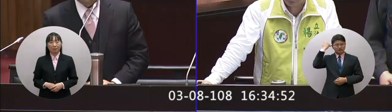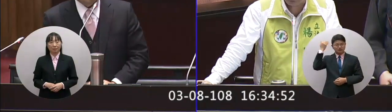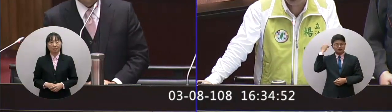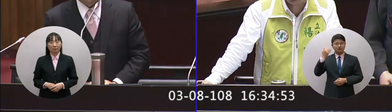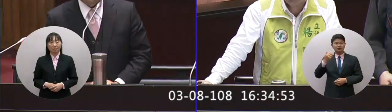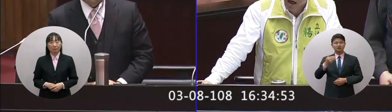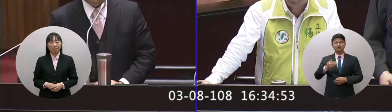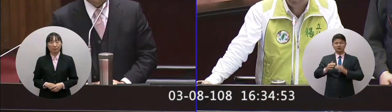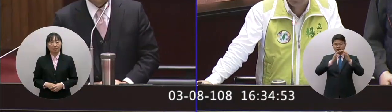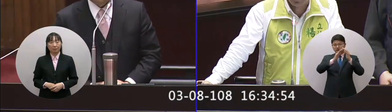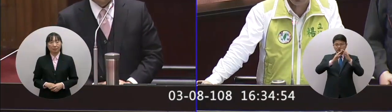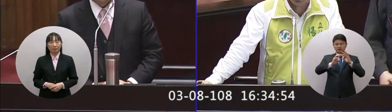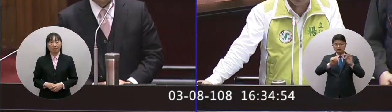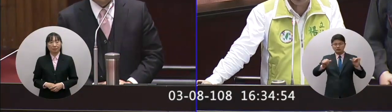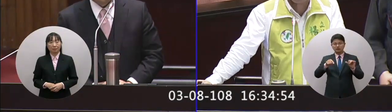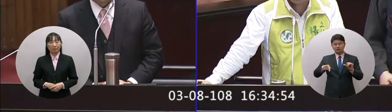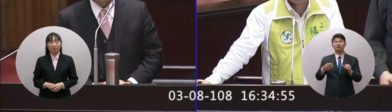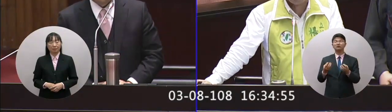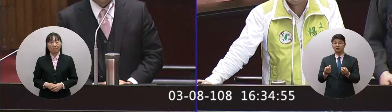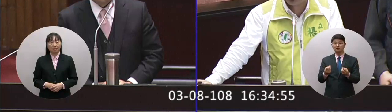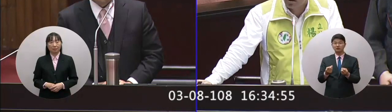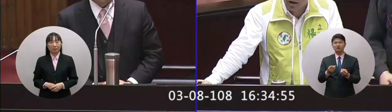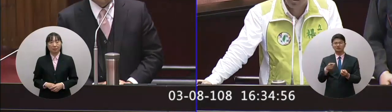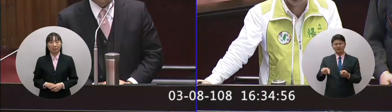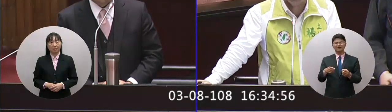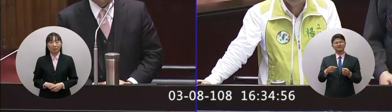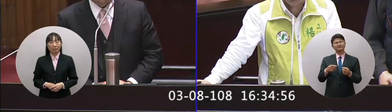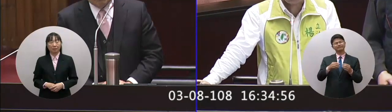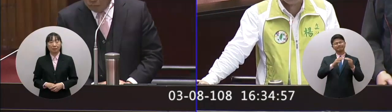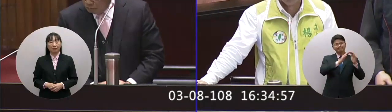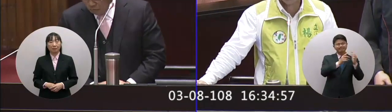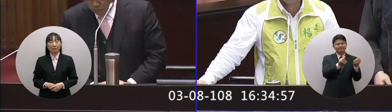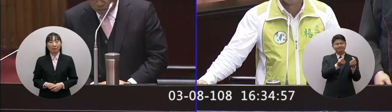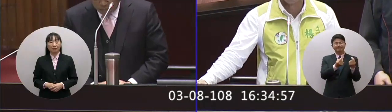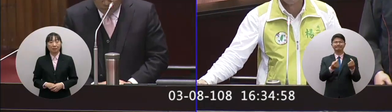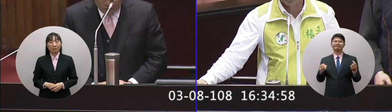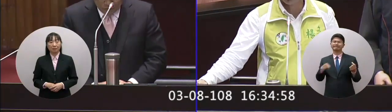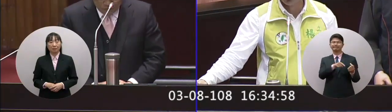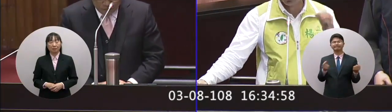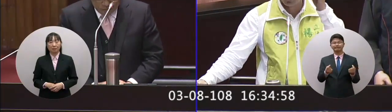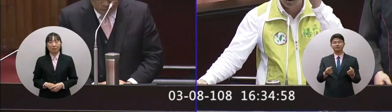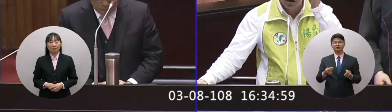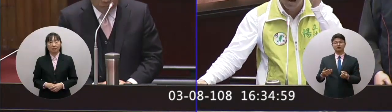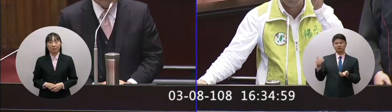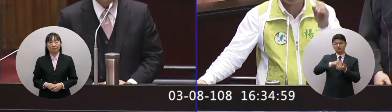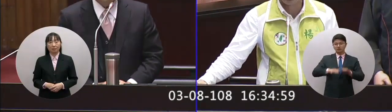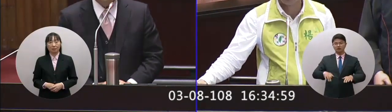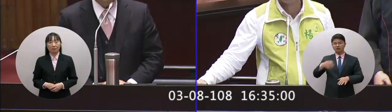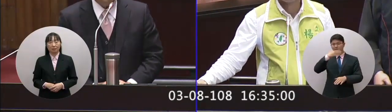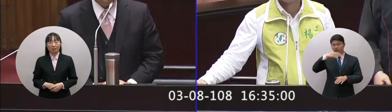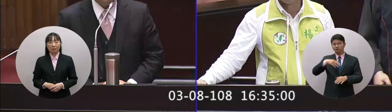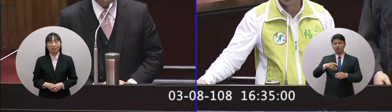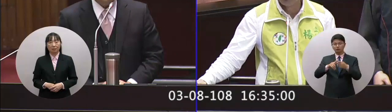没有实施占地政务之名，可是其实它是类似占地政务，所以澎湖目前还有很多土地没有